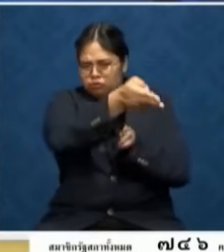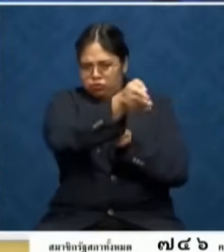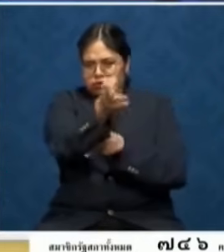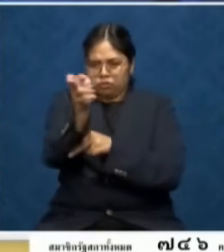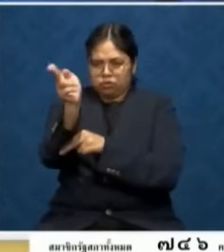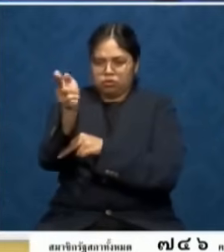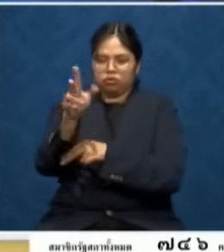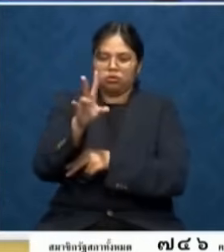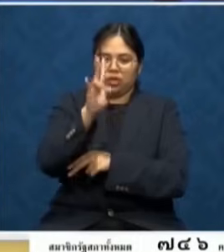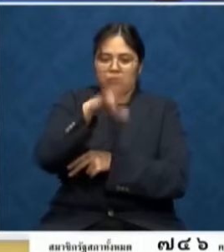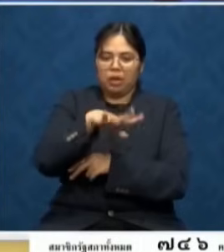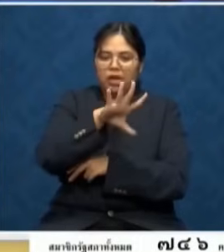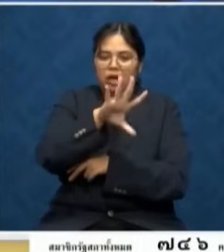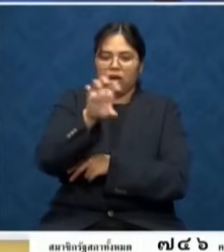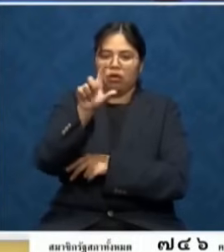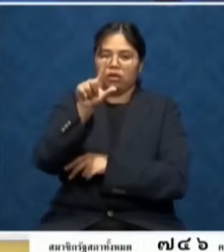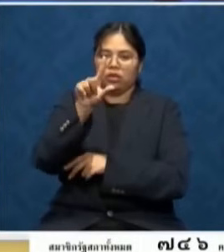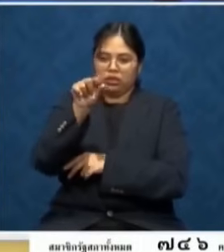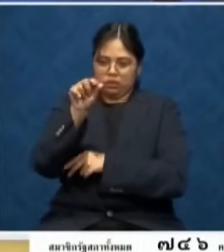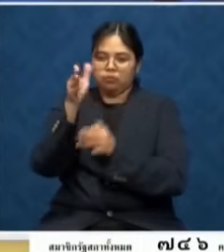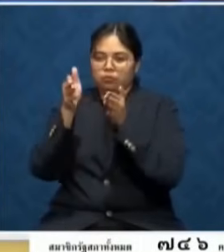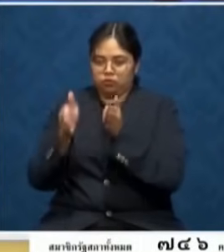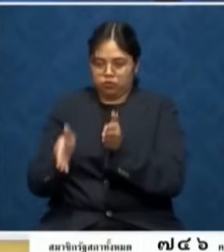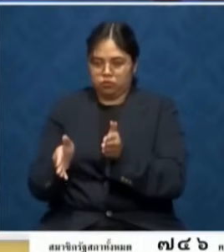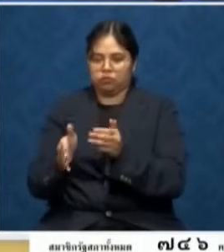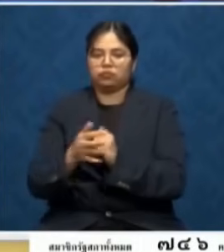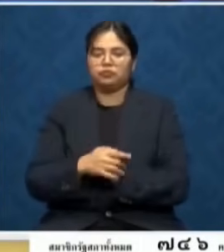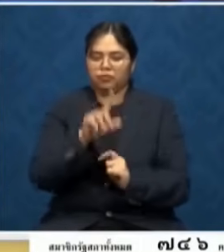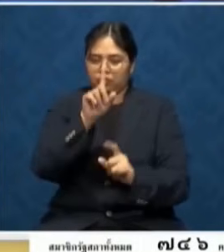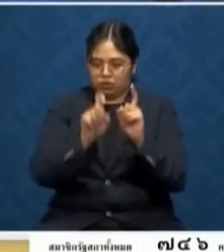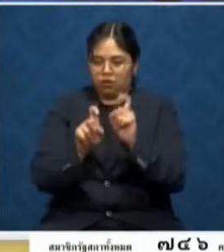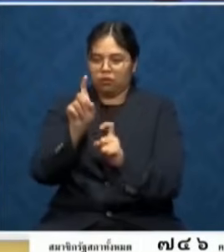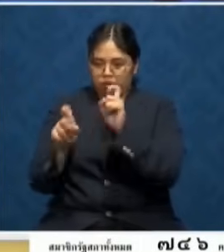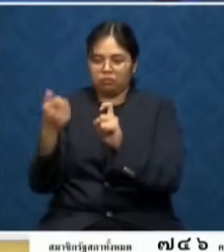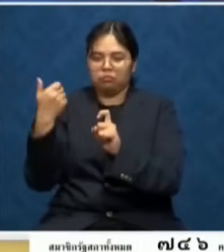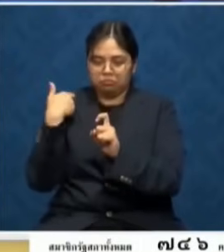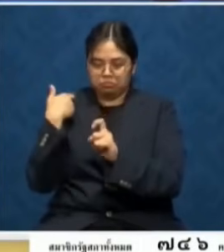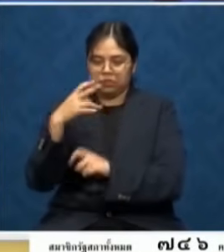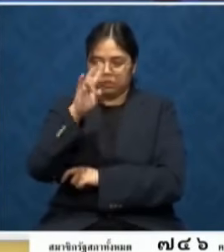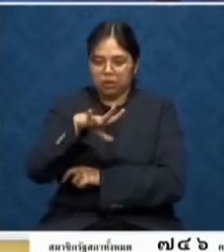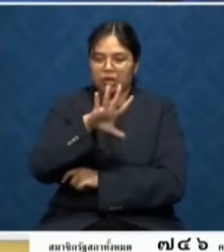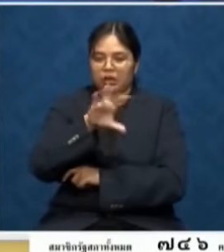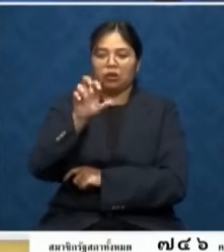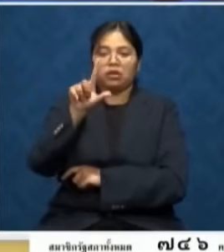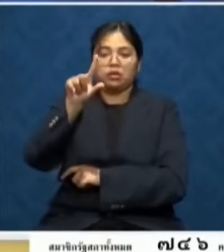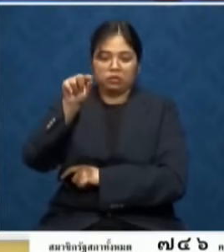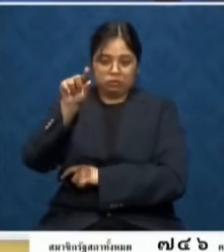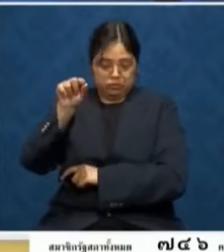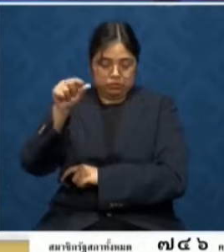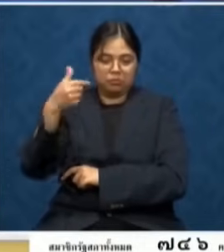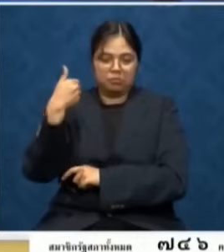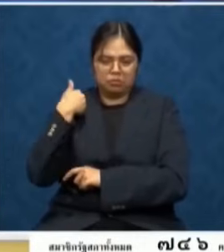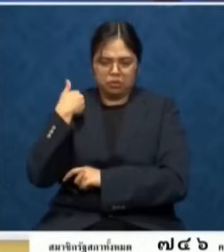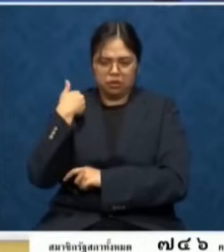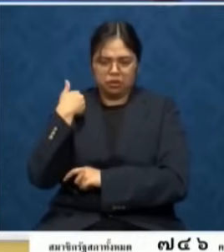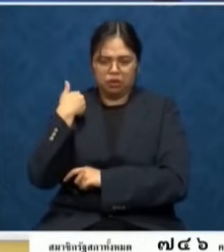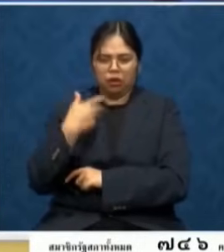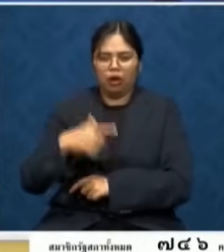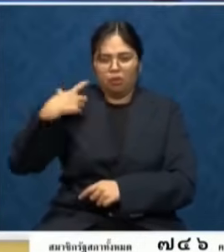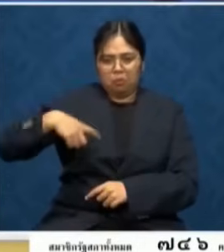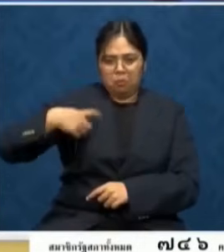ป็น 7,520 ซึ่งใน 7,520 นั้นมีตั้งแต่ผู้พิพ